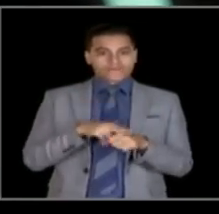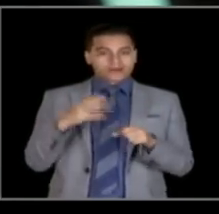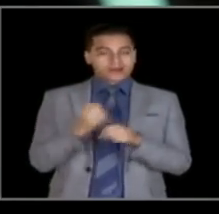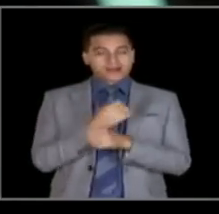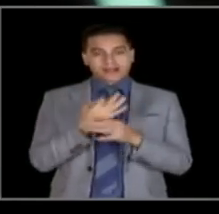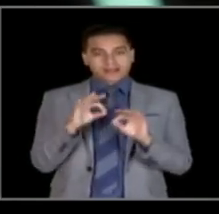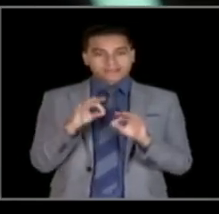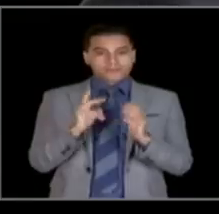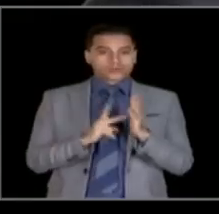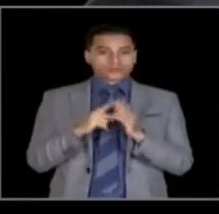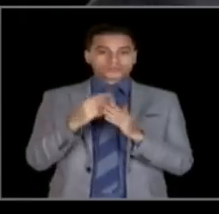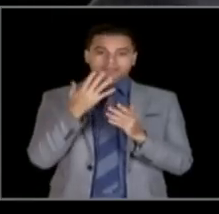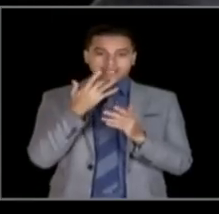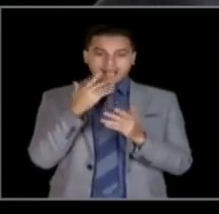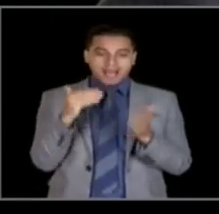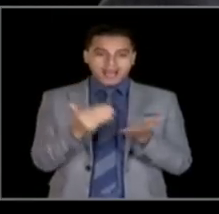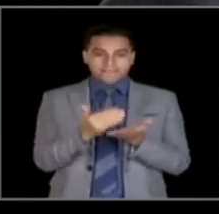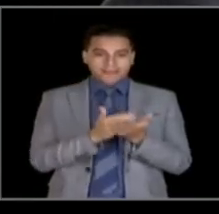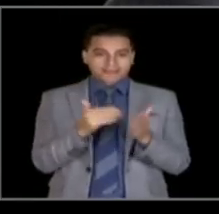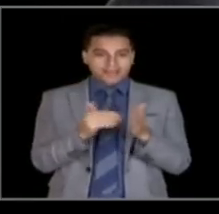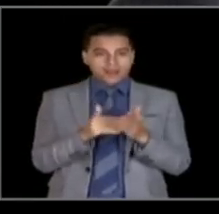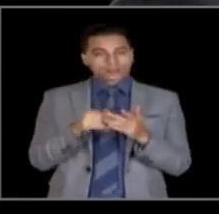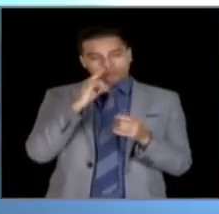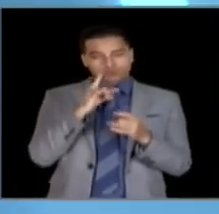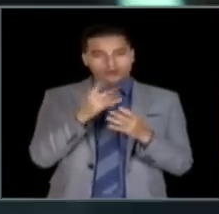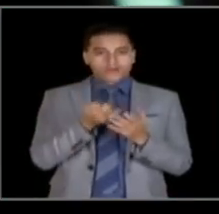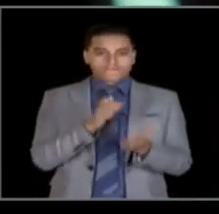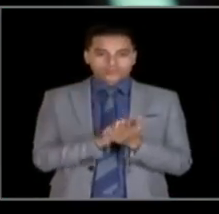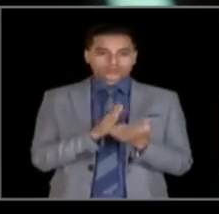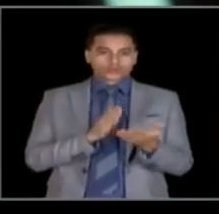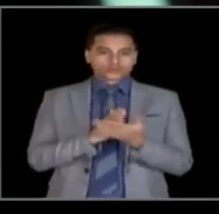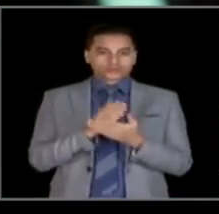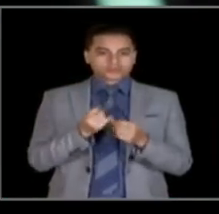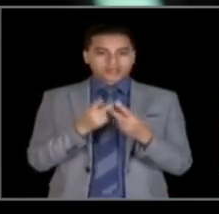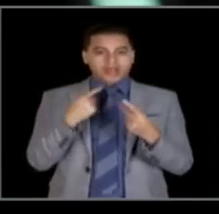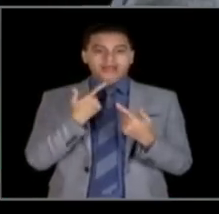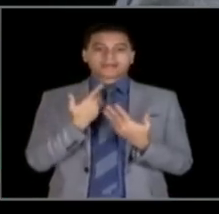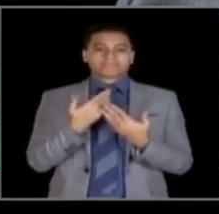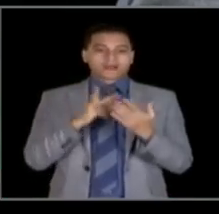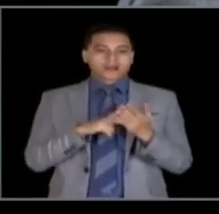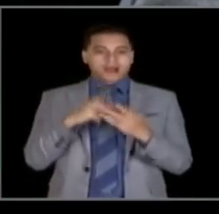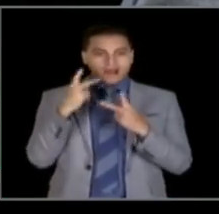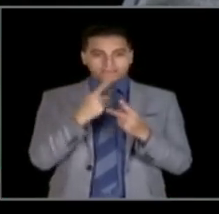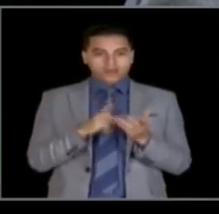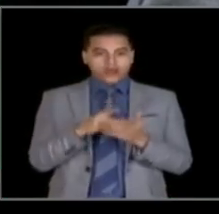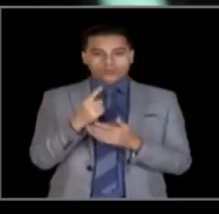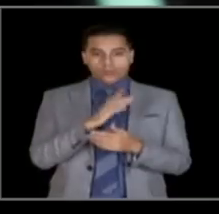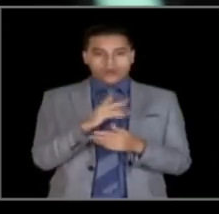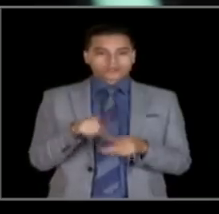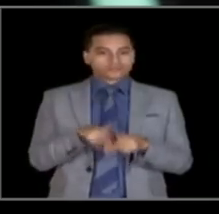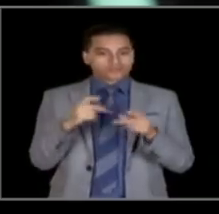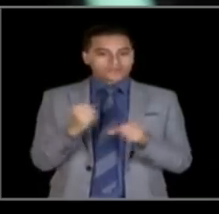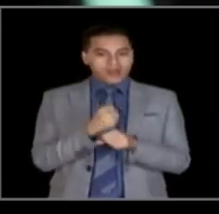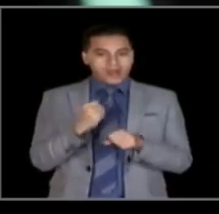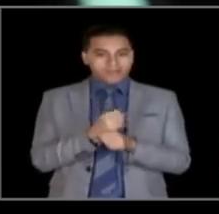العلامه الكامله ووصلنا لدور قبل النهائي، وان شاء الله يكون لينا حظ والوصول للنهائي. خلاص فاضل على الحلم بتاعنا خطوه، استعدادات شويه اختلفت،